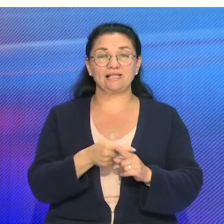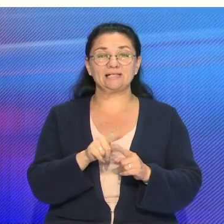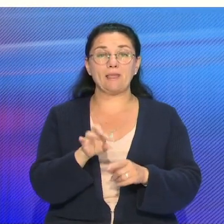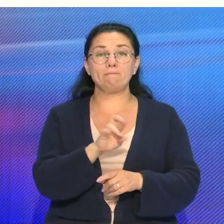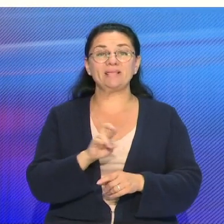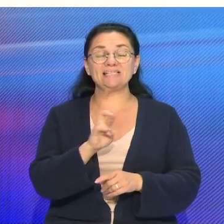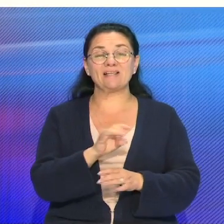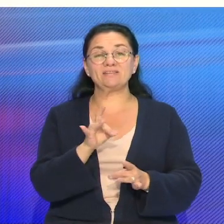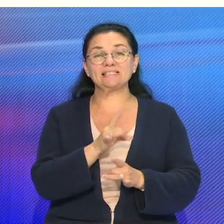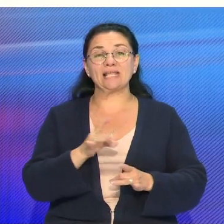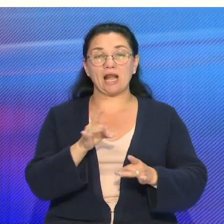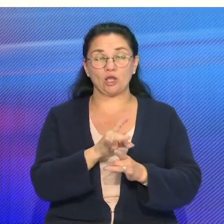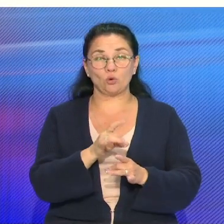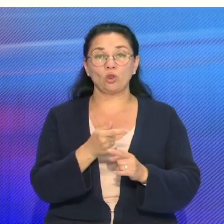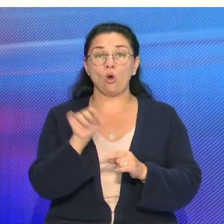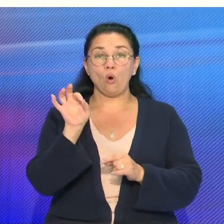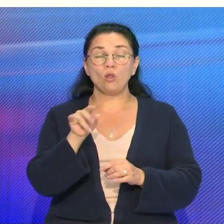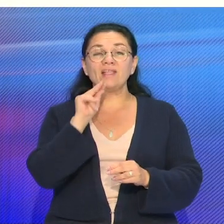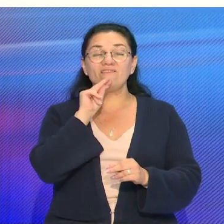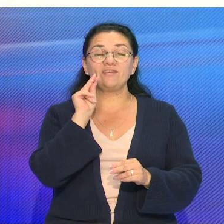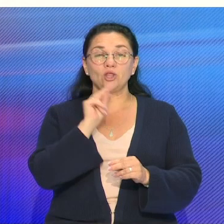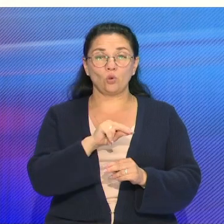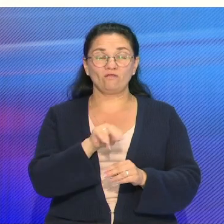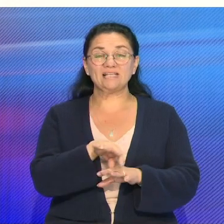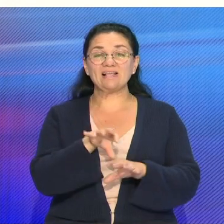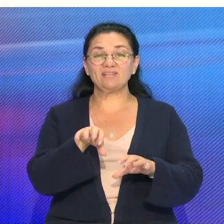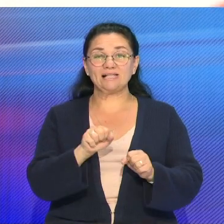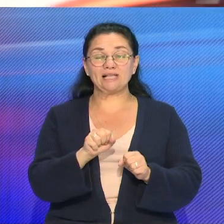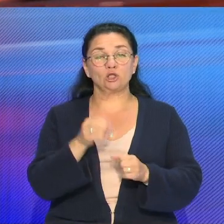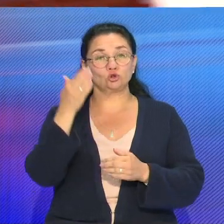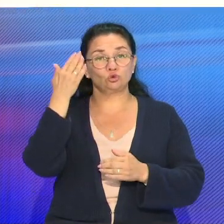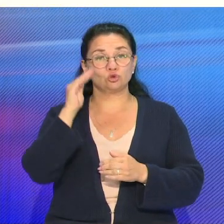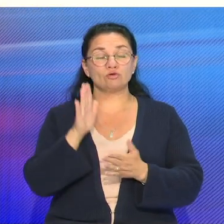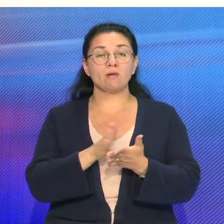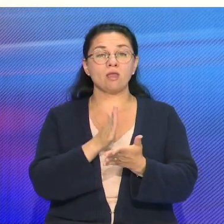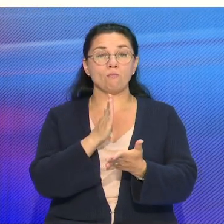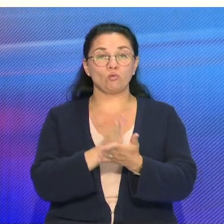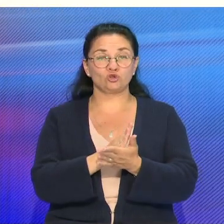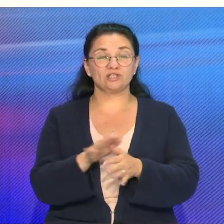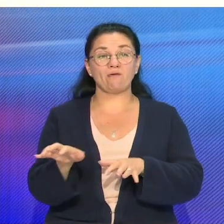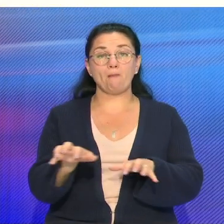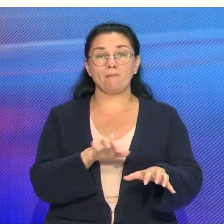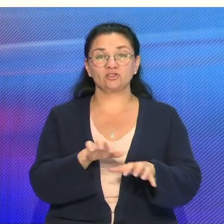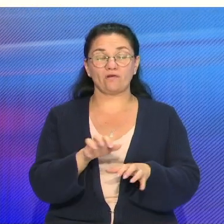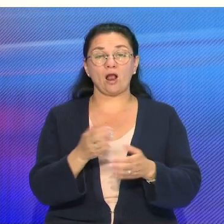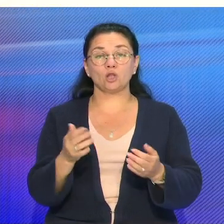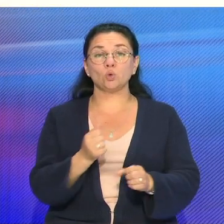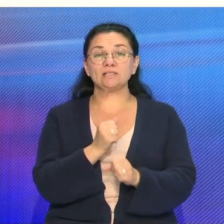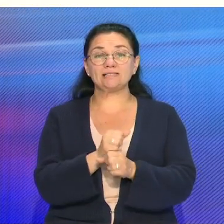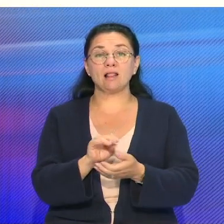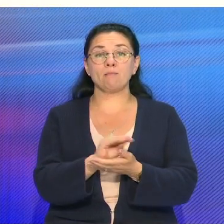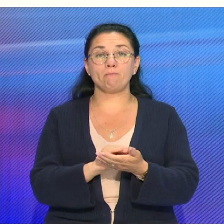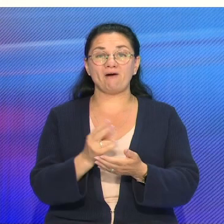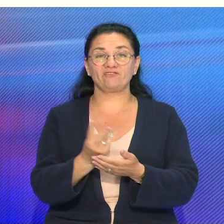района признал обвиняемого виновным в завладении имуществом путем обмана, мошенничестве, совершенном повторно. Обвиняемому